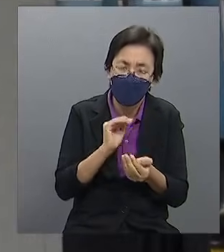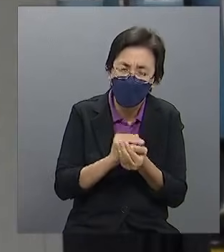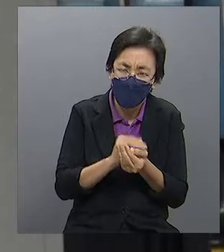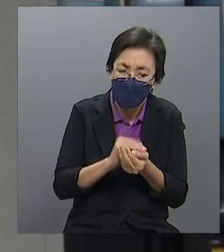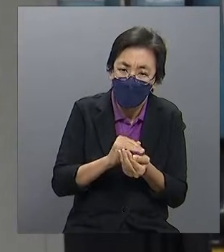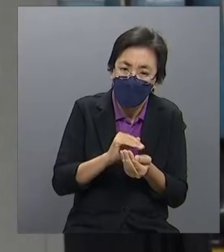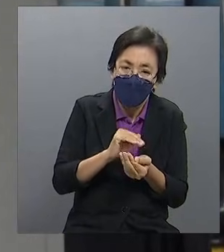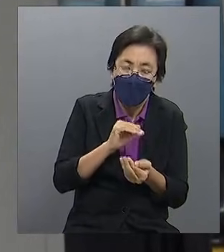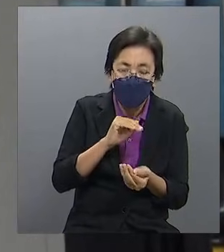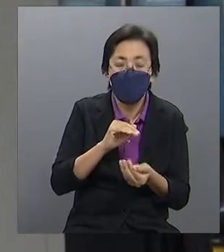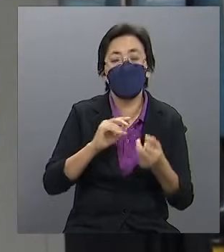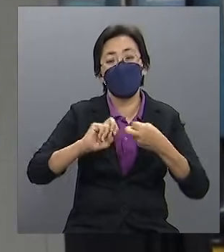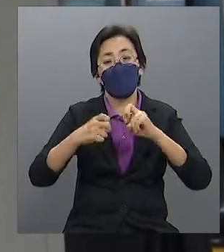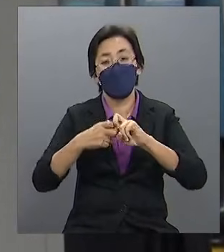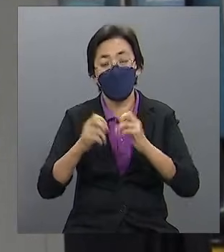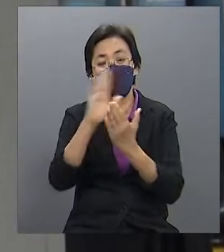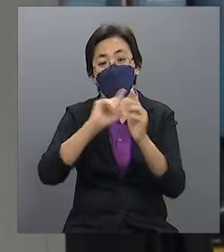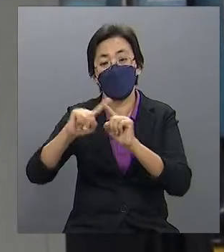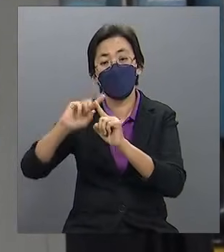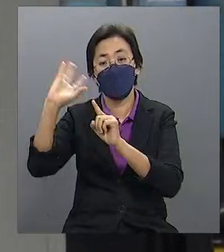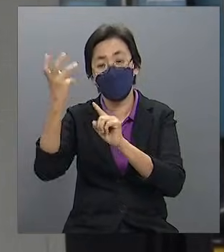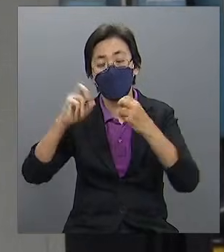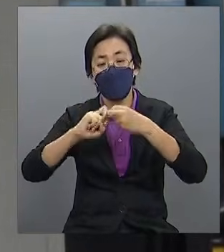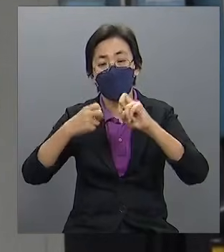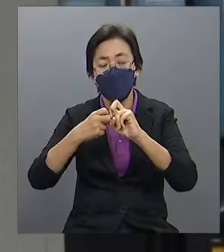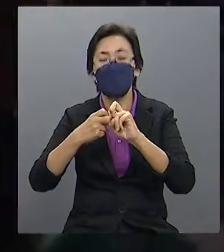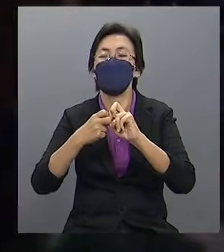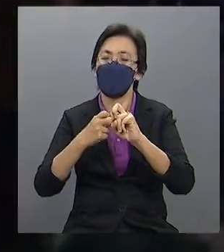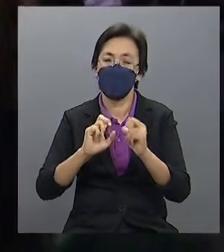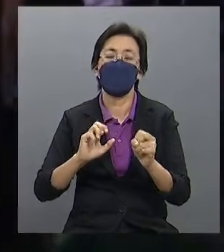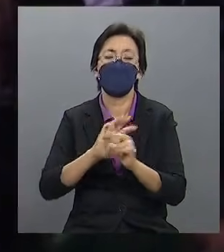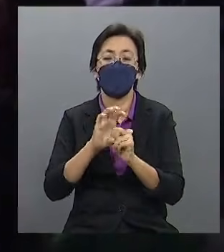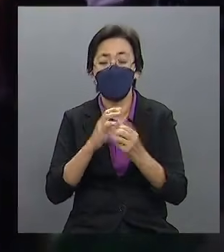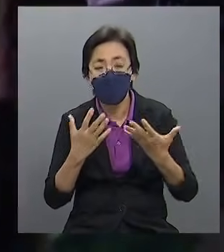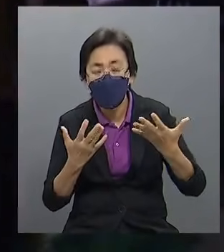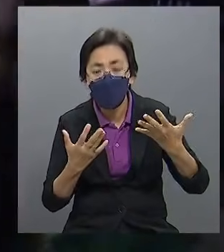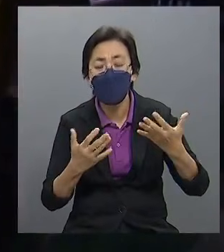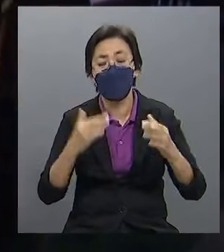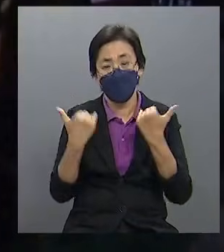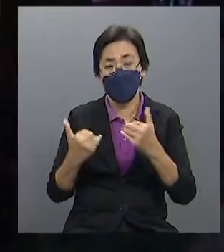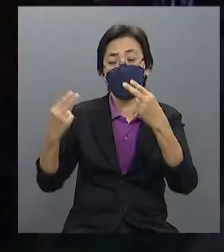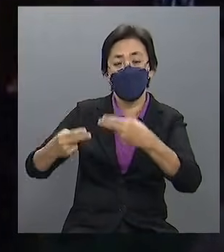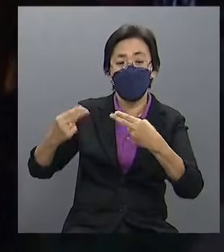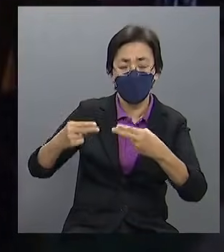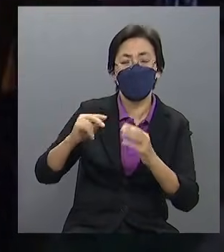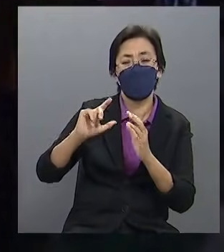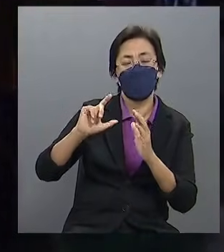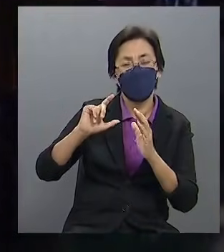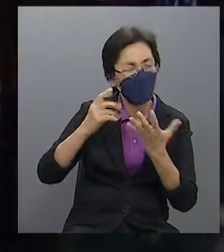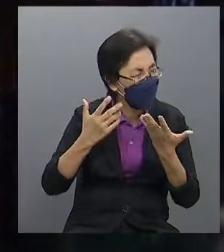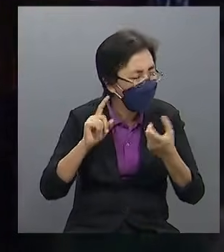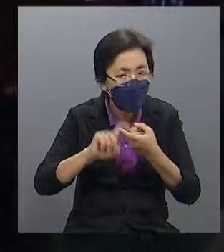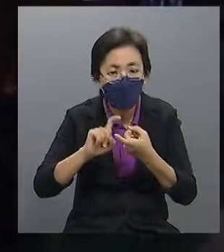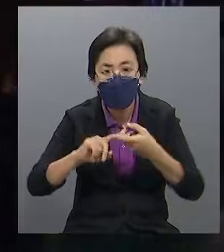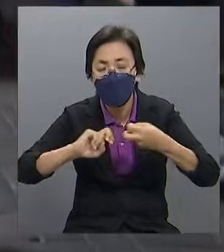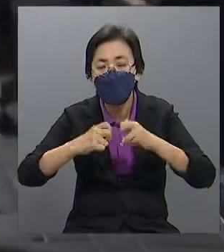ผชิญกับวิกฤตใหญ่ครั้งใหม่อันเป็นผลสืบเนื่องมาจากมาตรการคว่ำบาตรรัสเซียระลอกแล้วระลอกเล่าซึ่งทำให้ของทุกอย่างเ